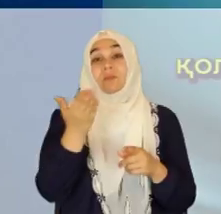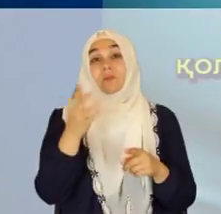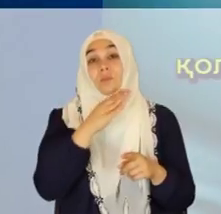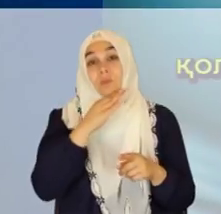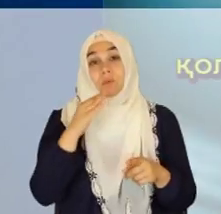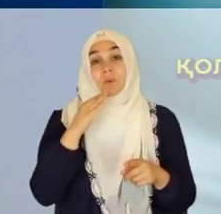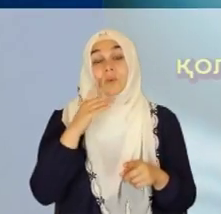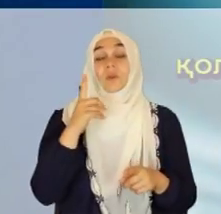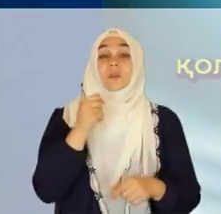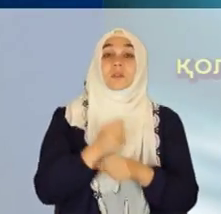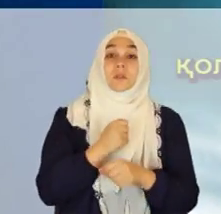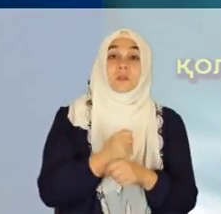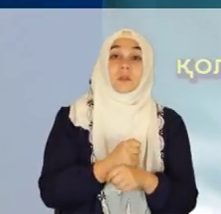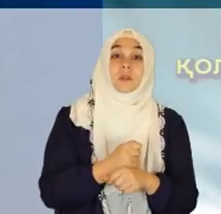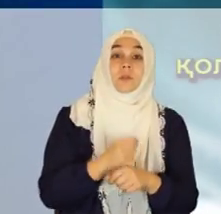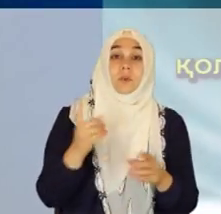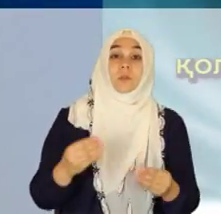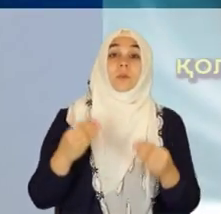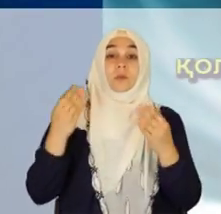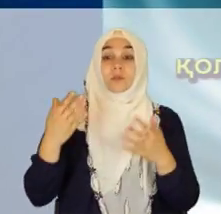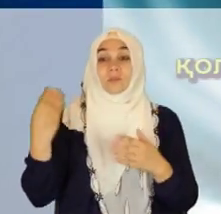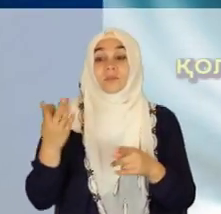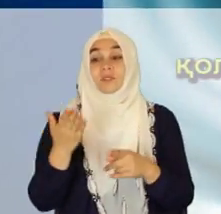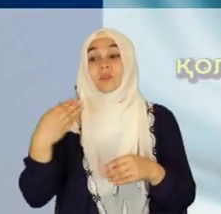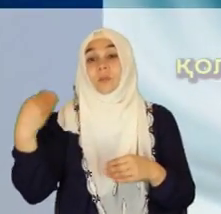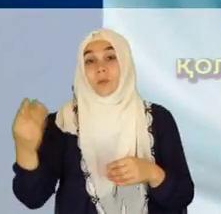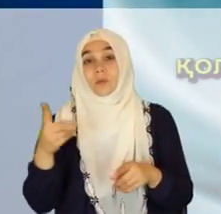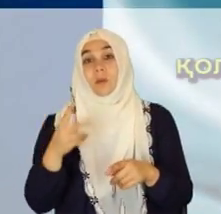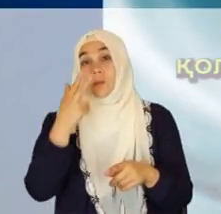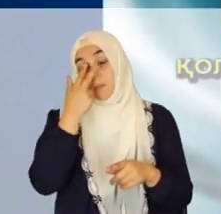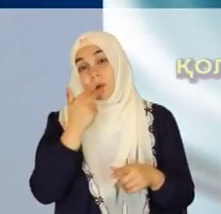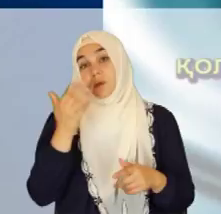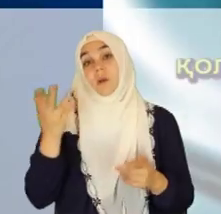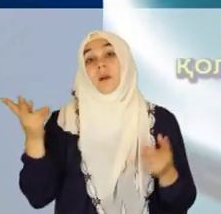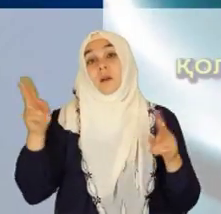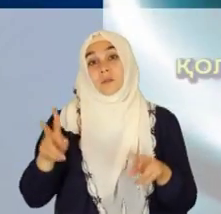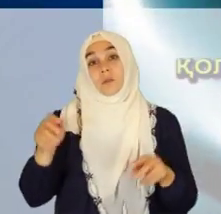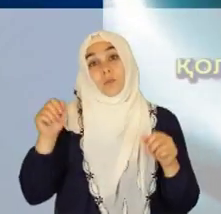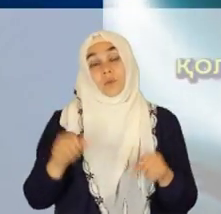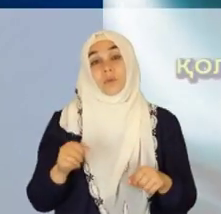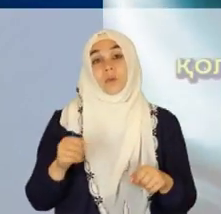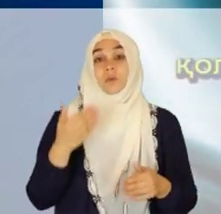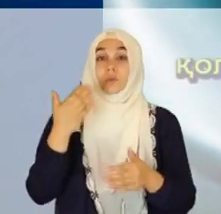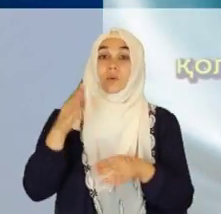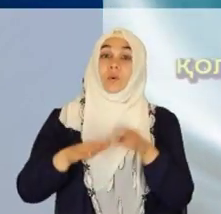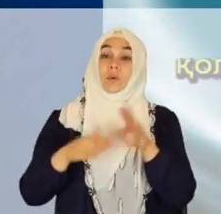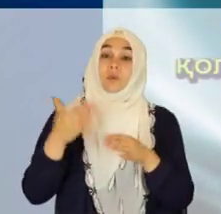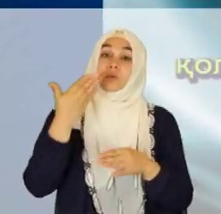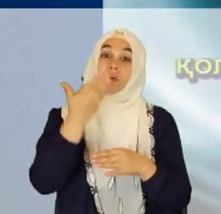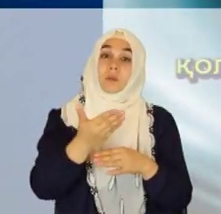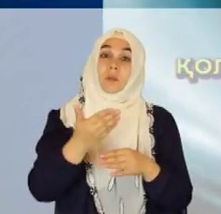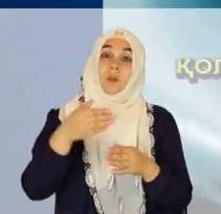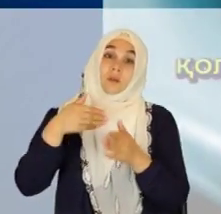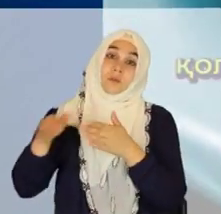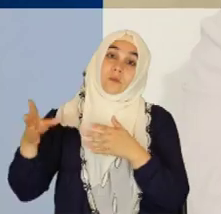so'raydiganlar ko'payib ketdi. Biz ehson bersak, ular shu kasbga o'rganib qolmasmikin? Yoki so'ragan qo'lni